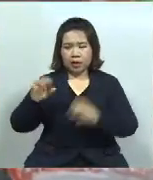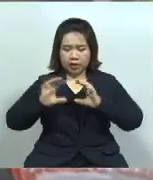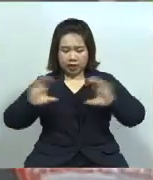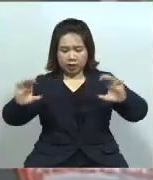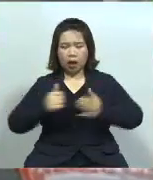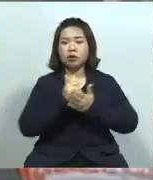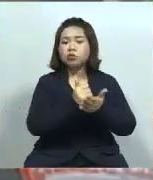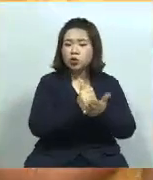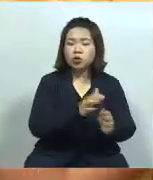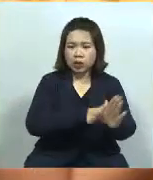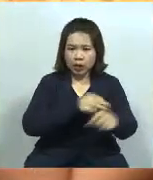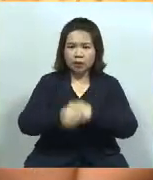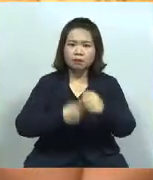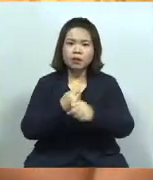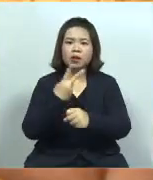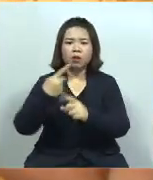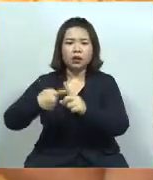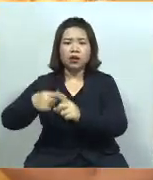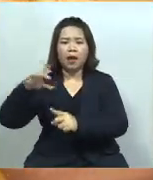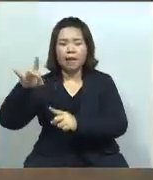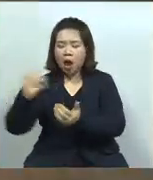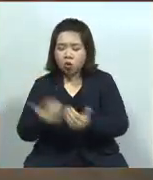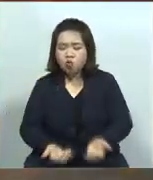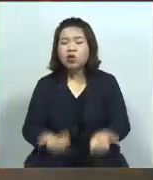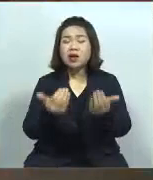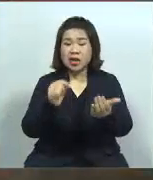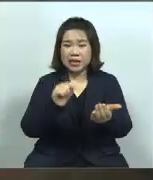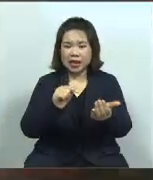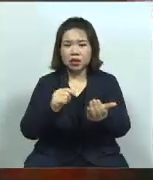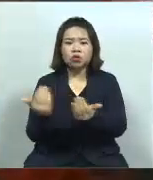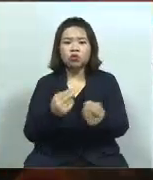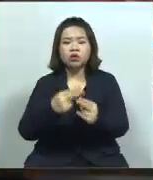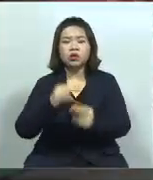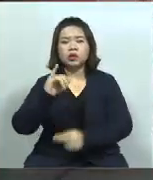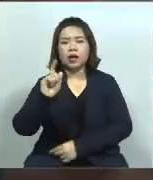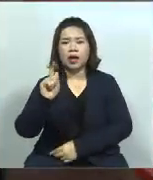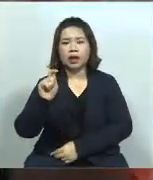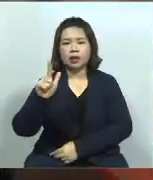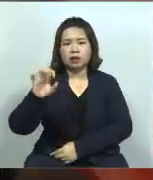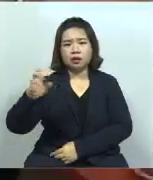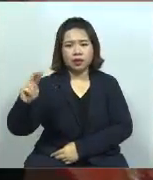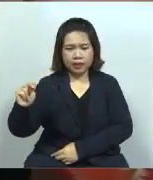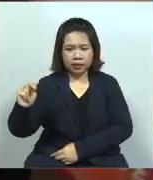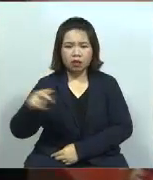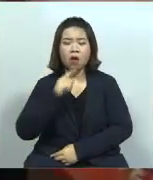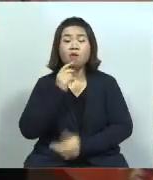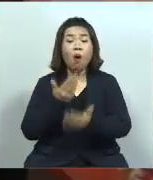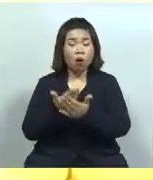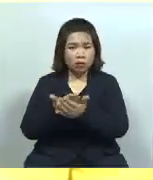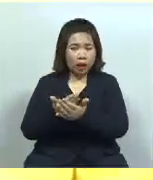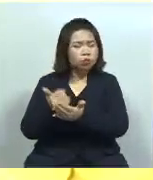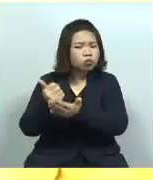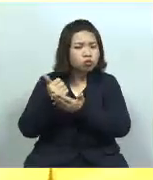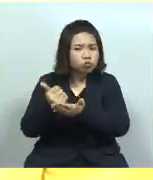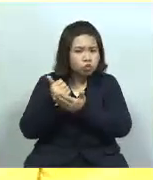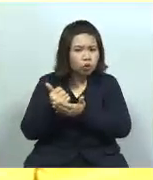ลมา2ปี8เดือนตามอายุของลูกสาวหรือน้องไอรินปัทมาเธอบอกว่าเงินจำนวนนี้มีประโยชน์และส